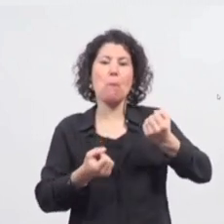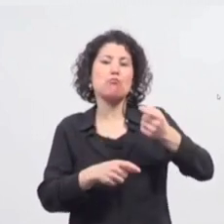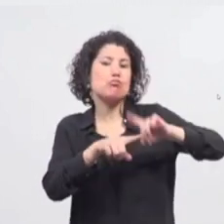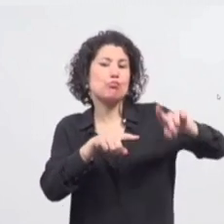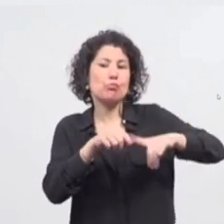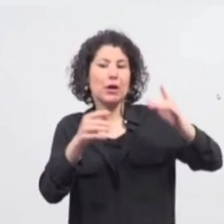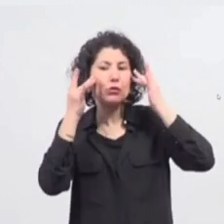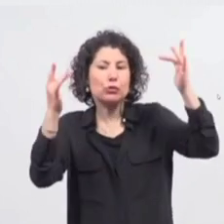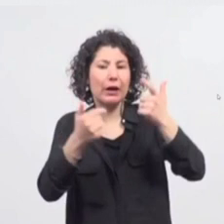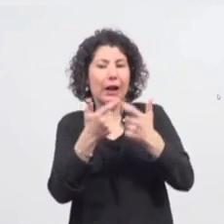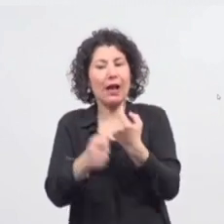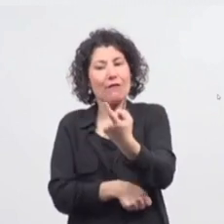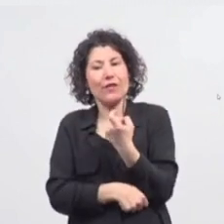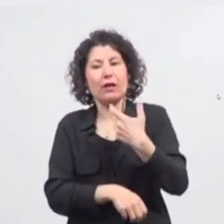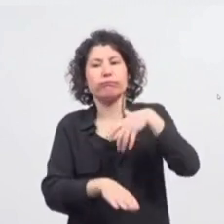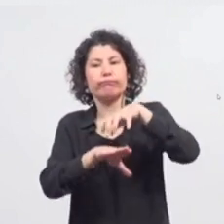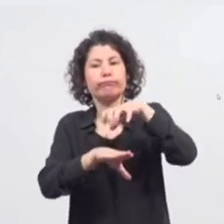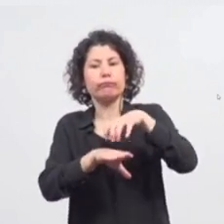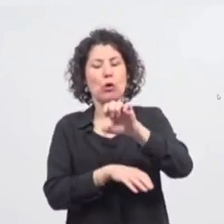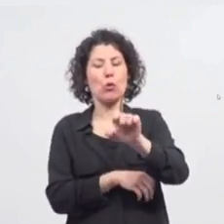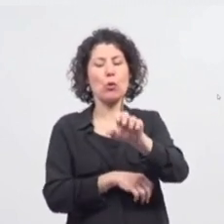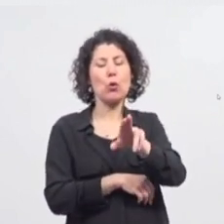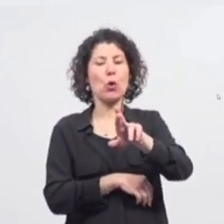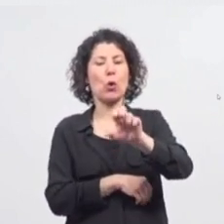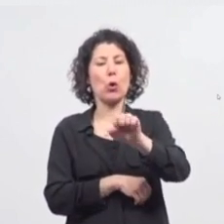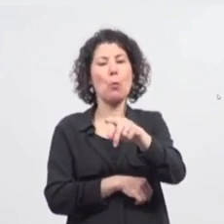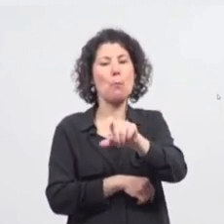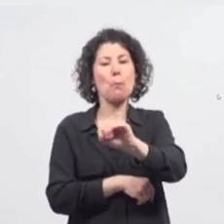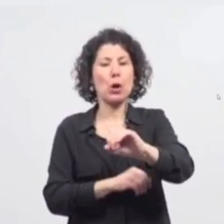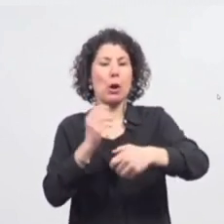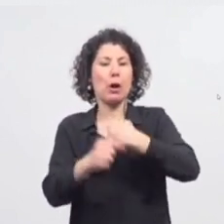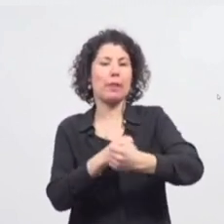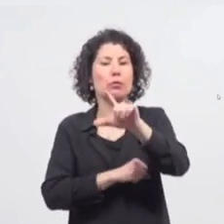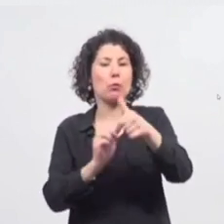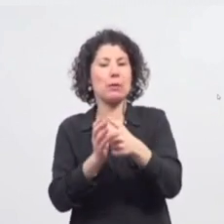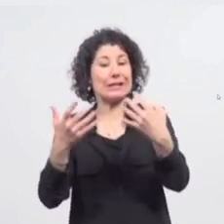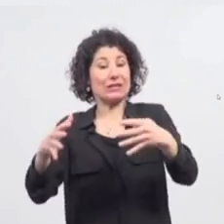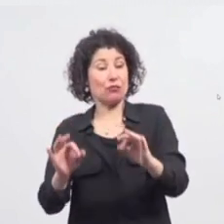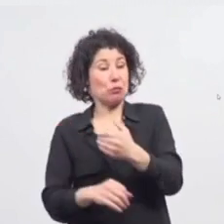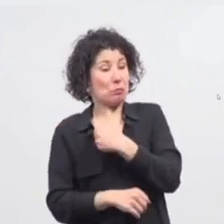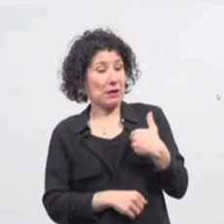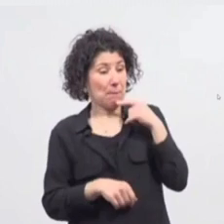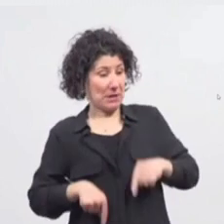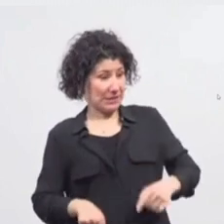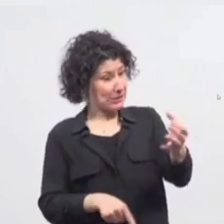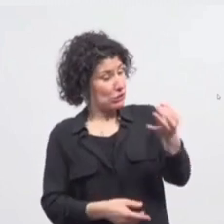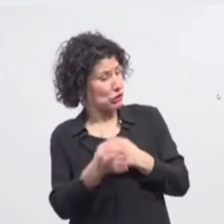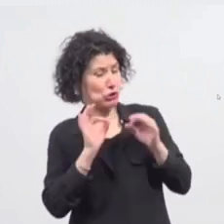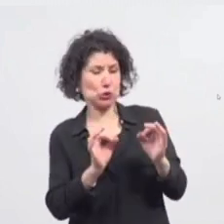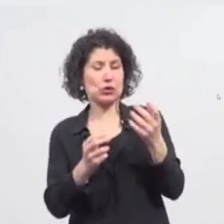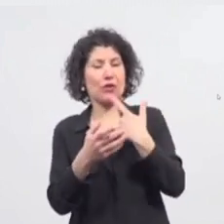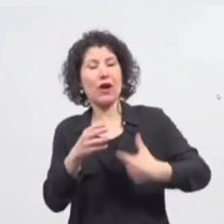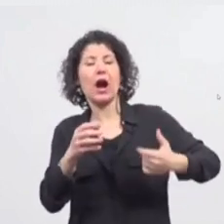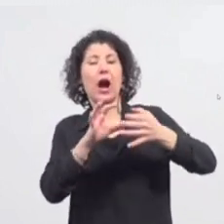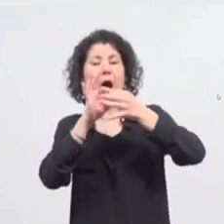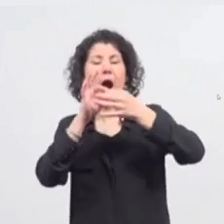Europol en 2019. Madame la ministre, vous l'avez dit, notre coopération est étroite avec l'UNESCO et grâce à cette coopération, nous